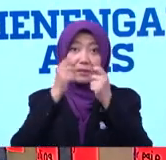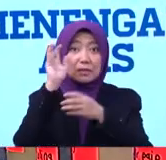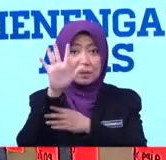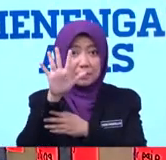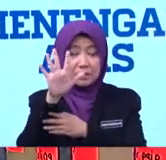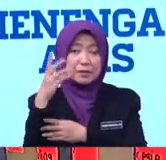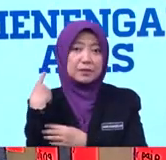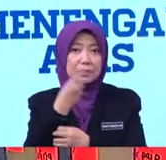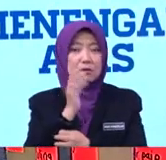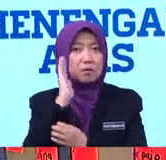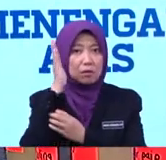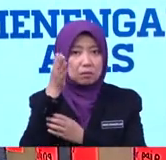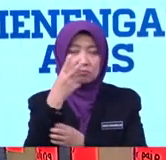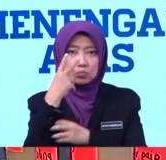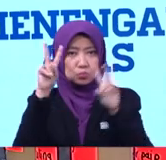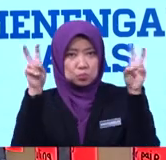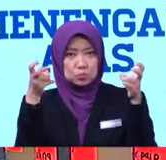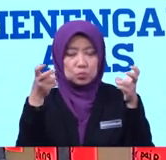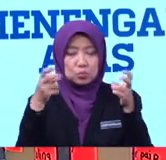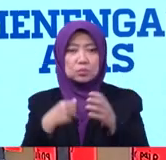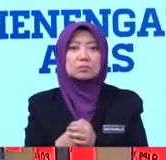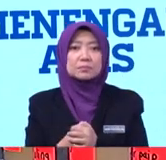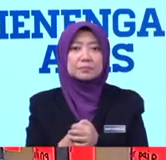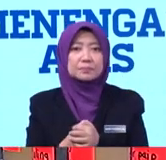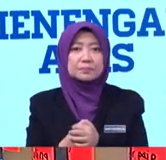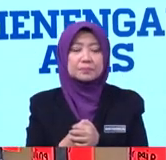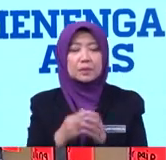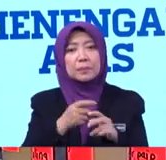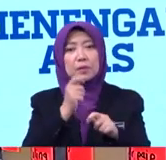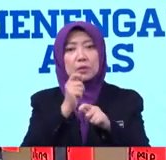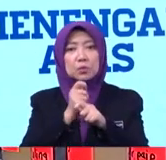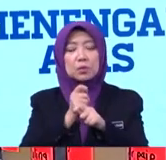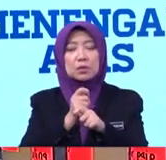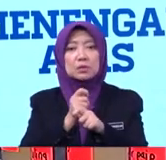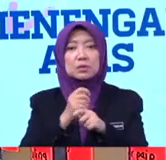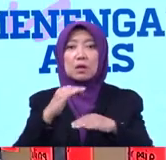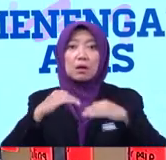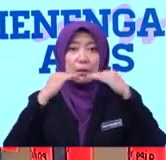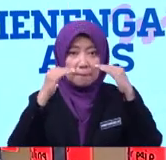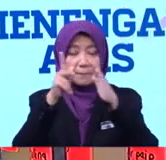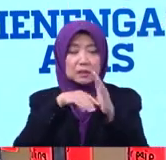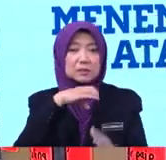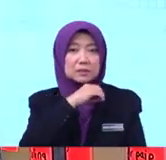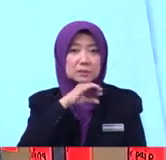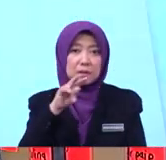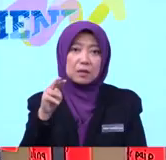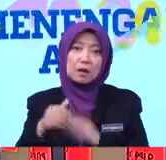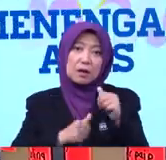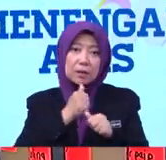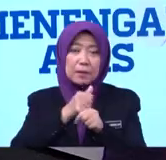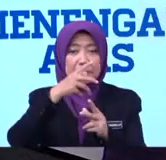sekarang ini kita akan beralih ke topik kita yang seharusnya yaitu menentukan tahap pencemaran alam sekitar bersama dengan